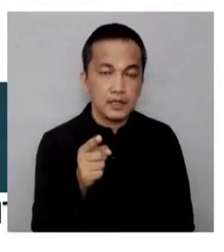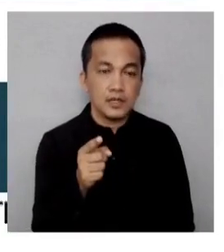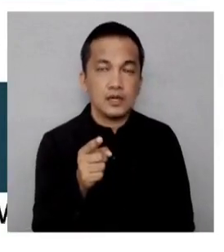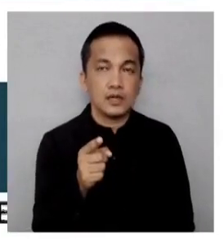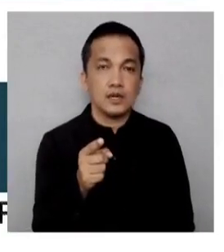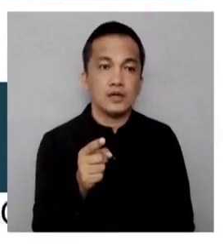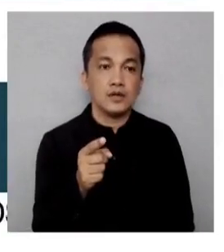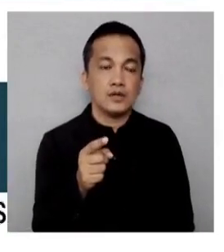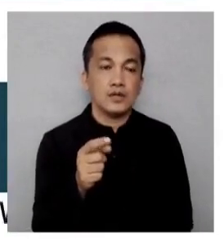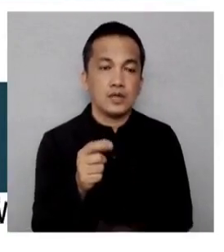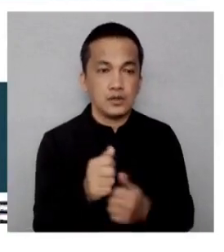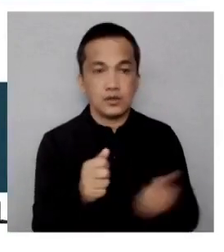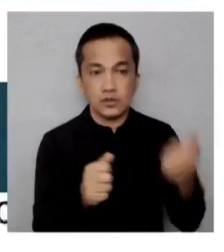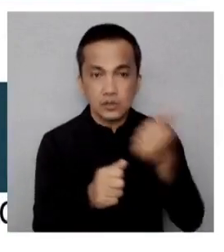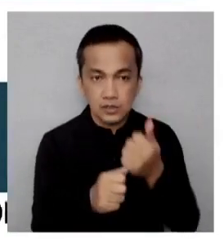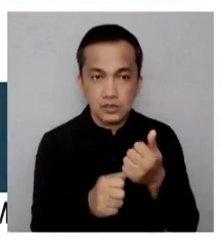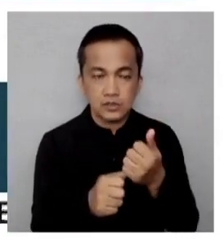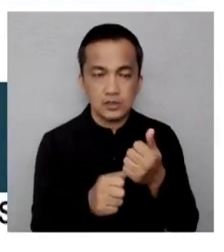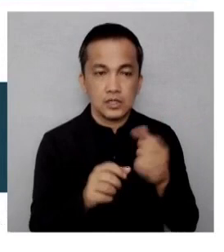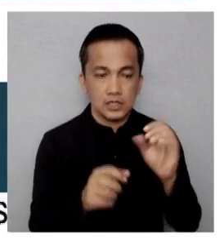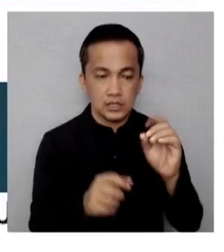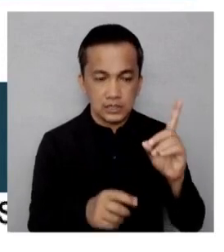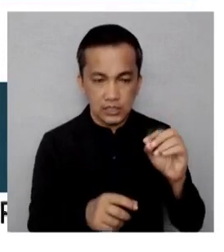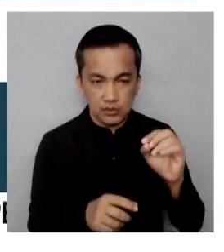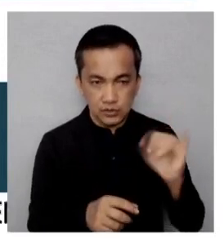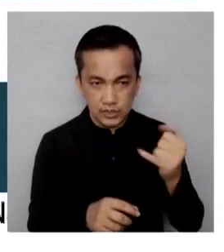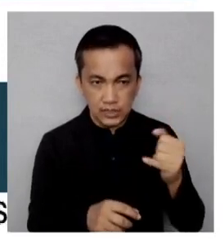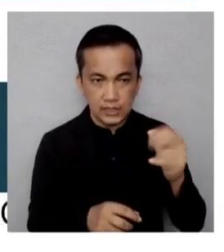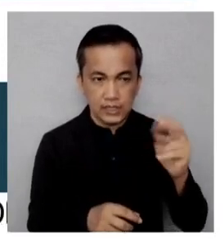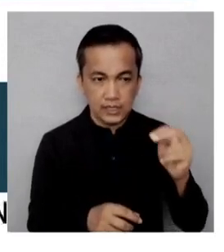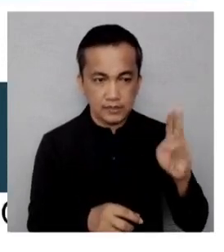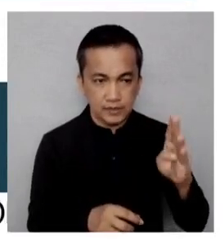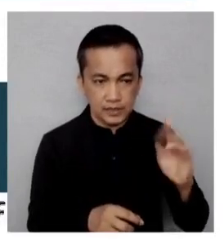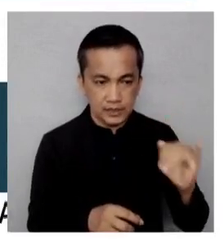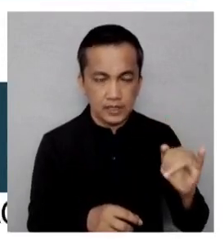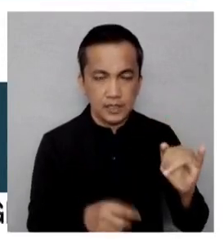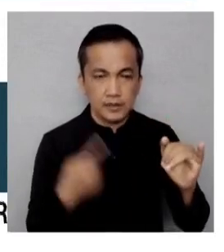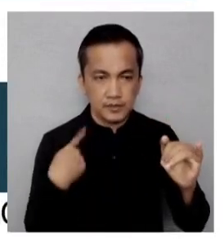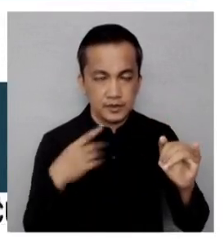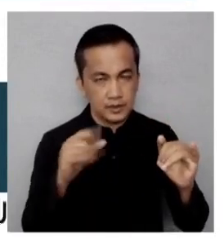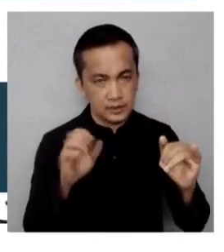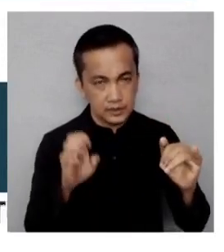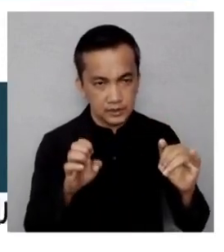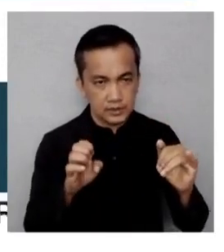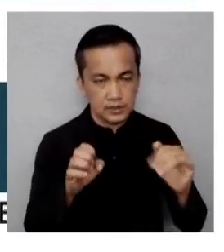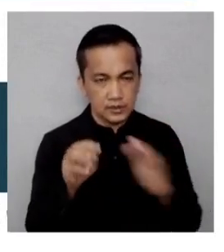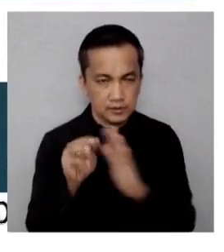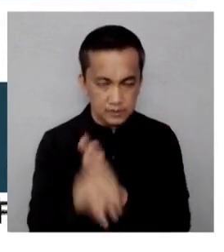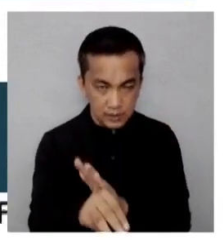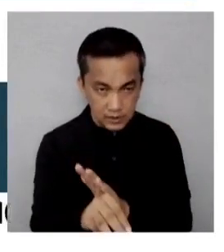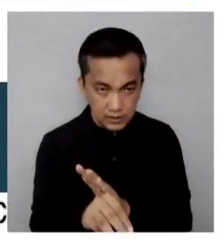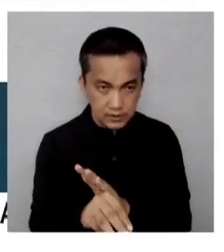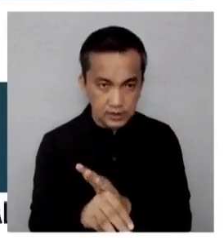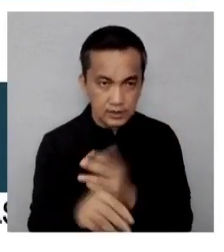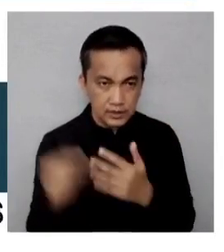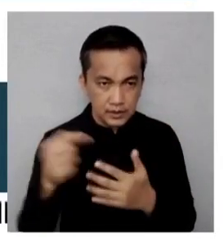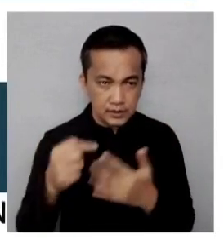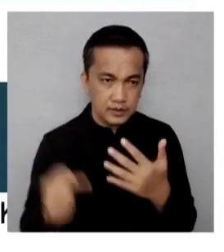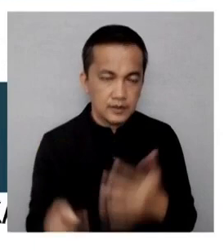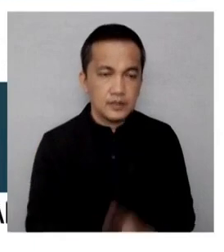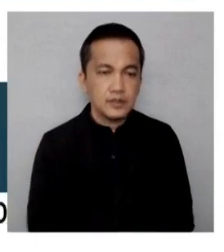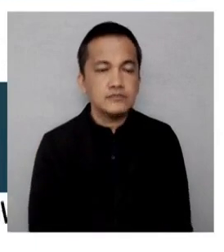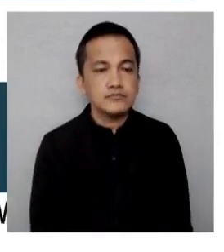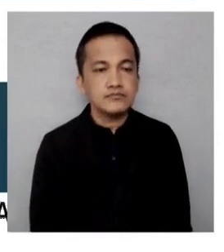ng mga authorities natin, DOJ, NBI, etc., ay merong case ng murder, etc. So